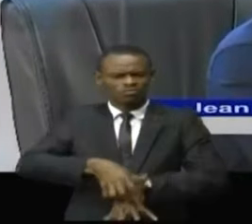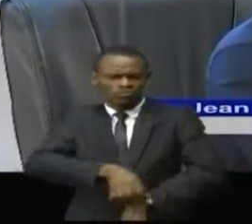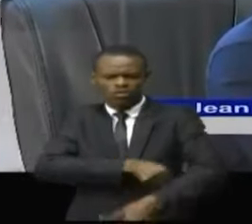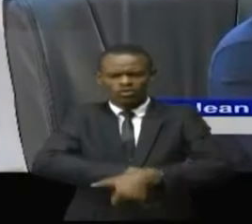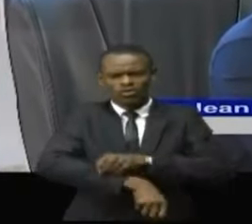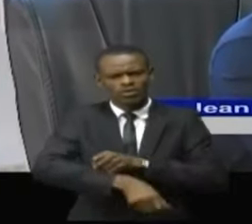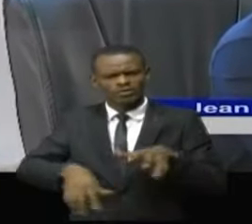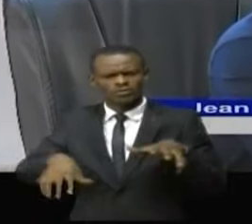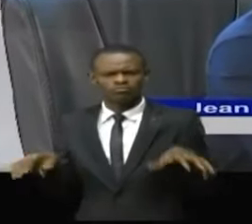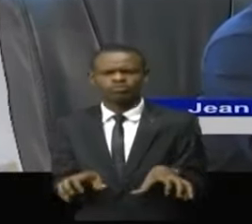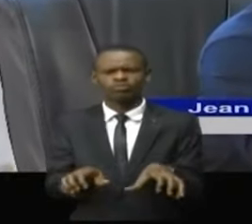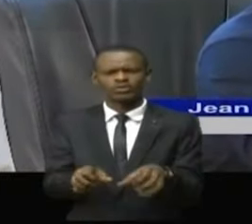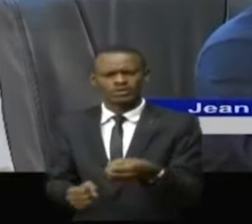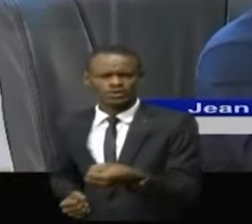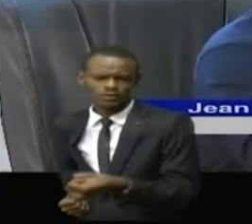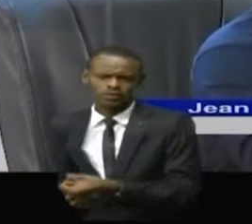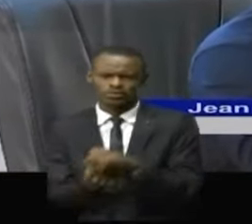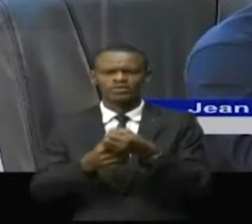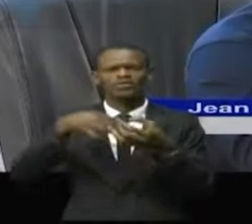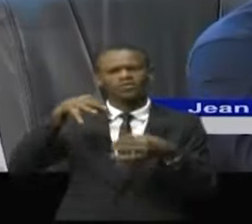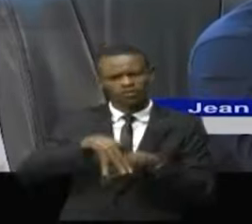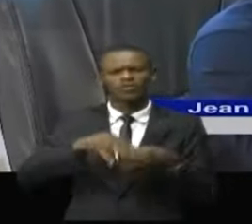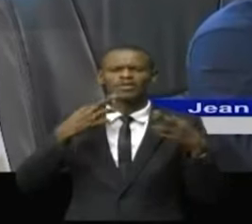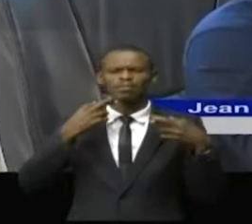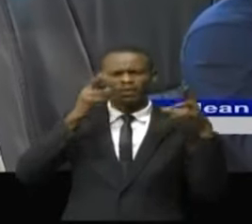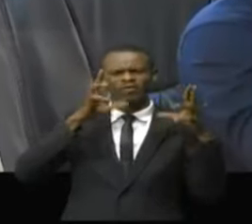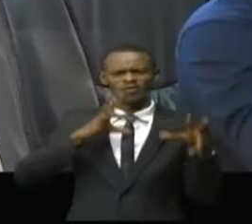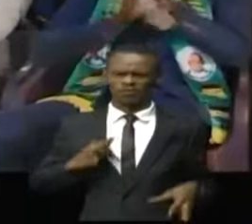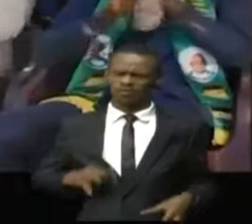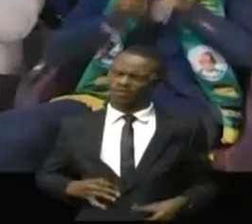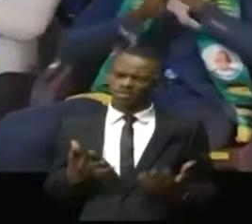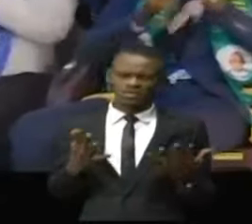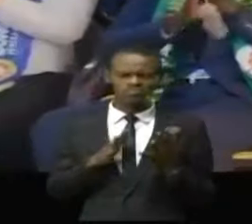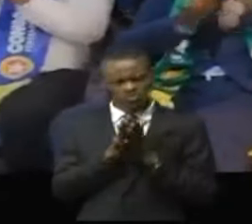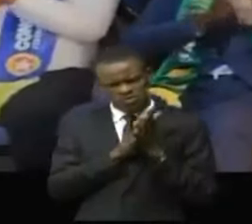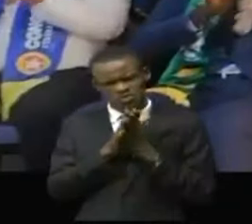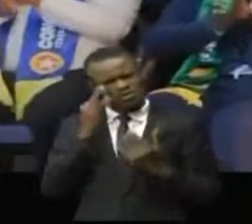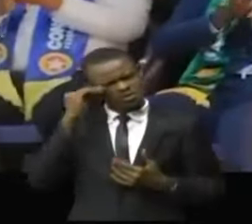les 100% Fatshi Beton ont besoin.